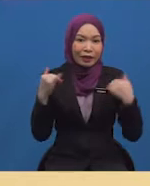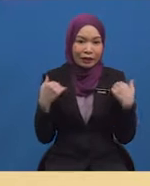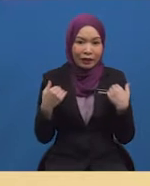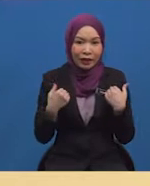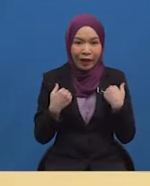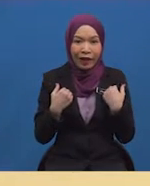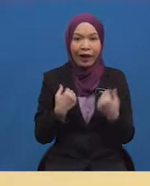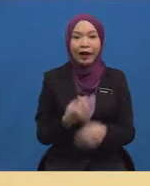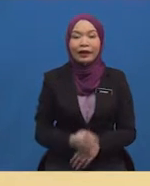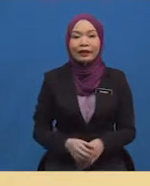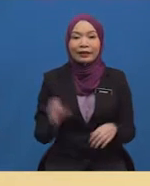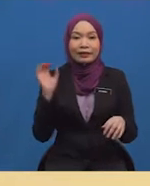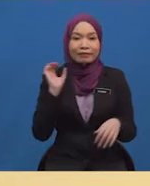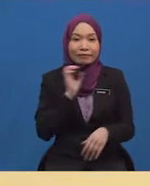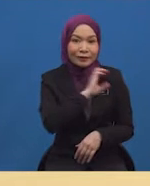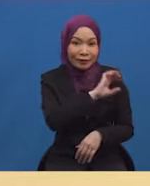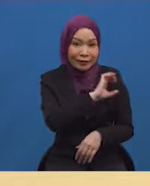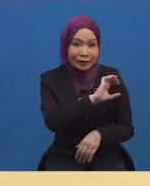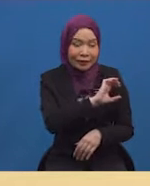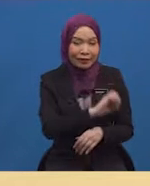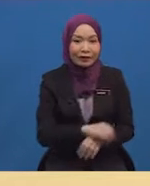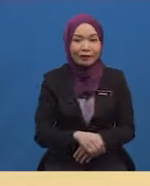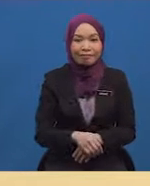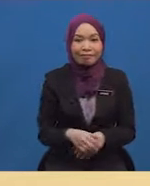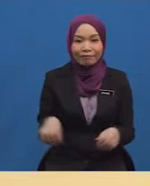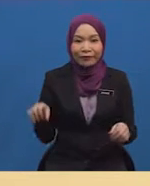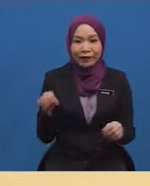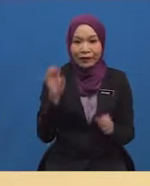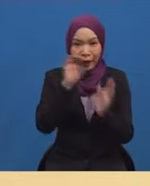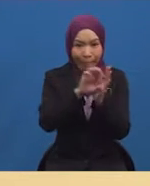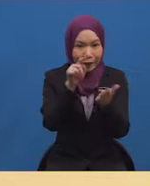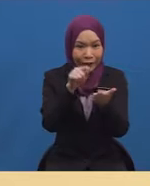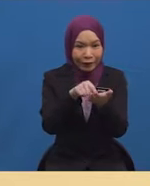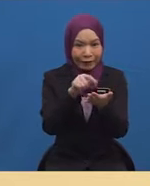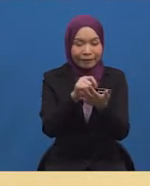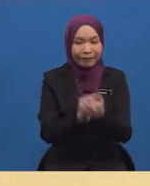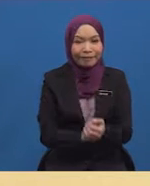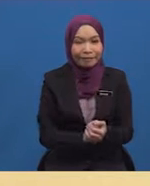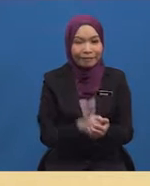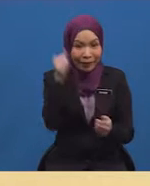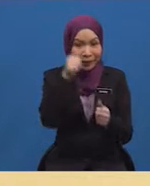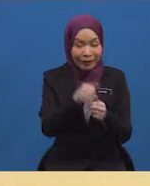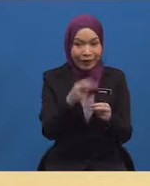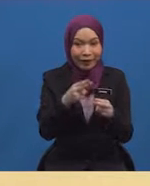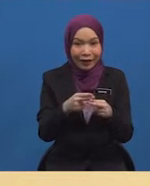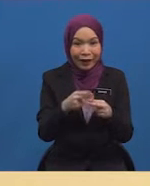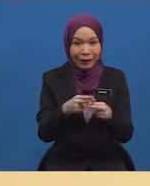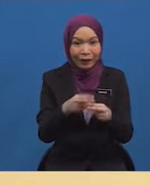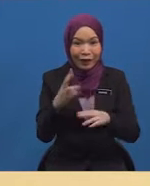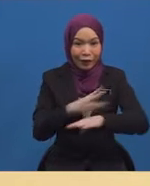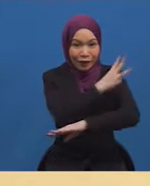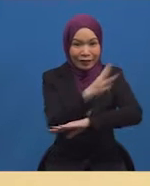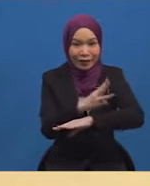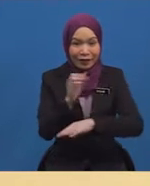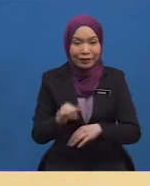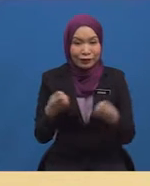mempunyai ciri seperti dalam foto di atas. Ha, ingat tak nama kawasan-kawasan yang cikgu sebut